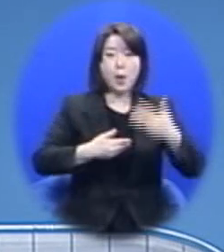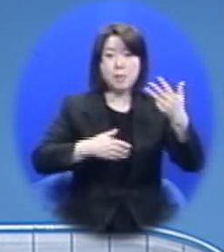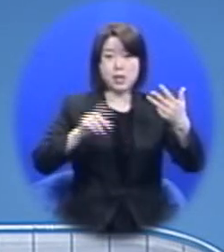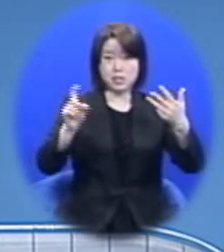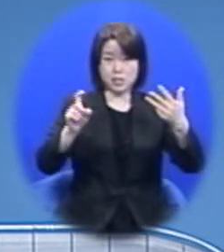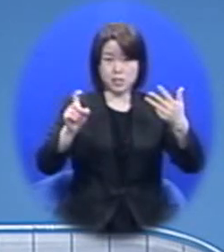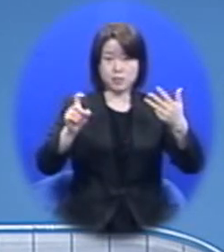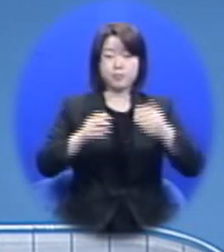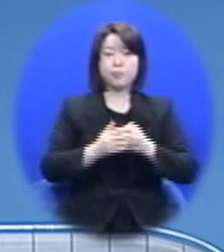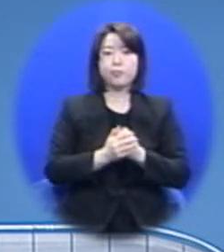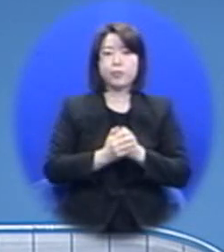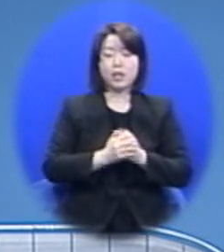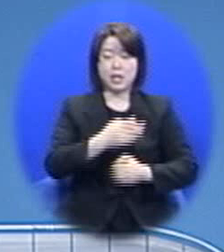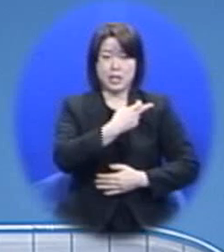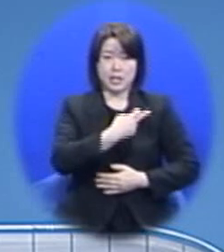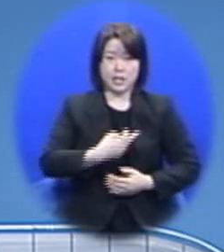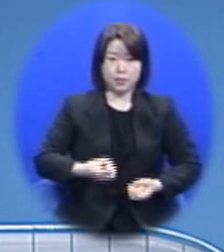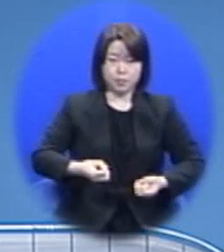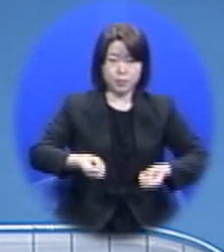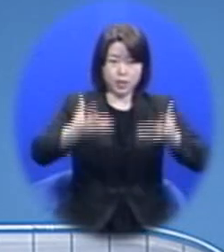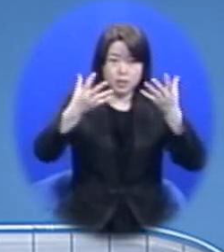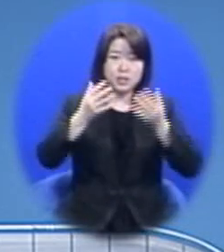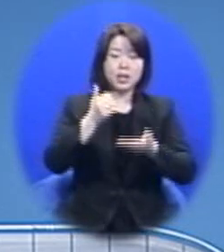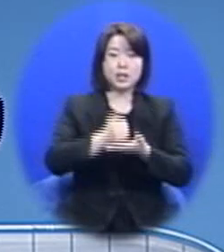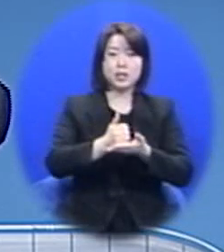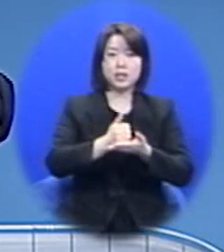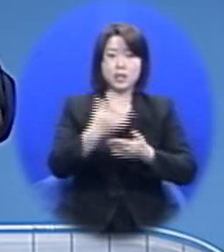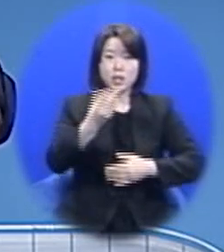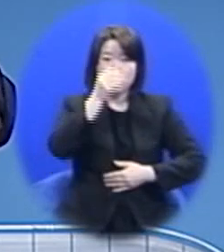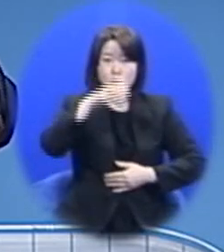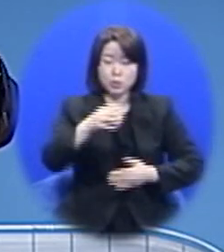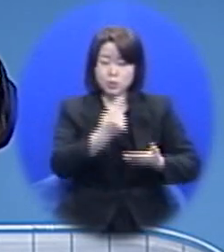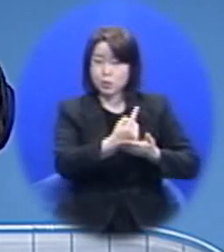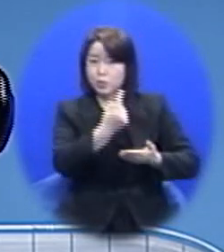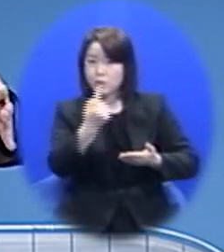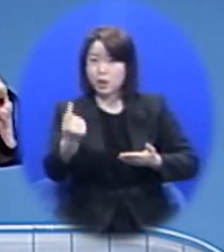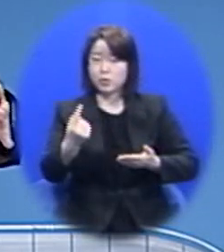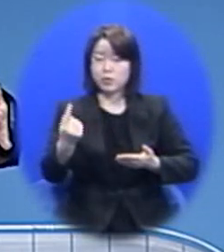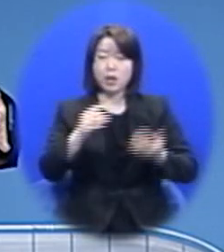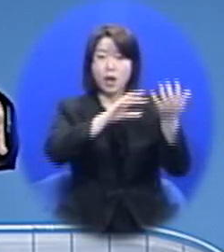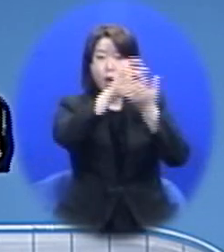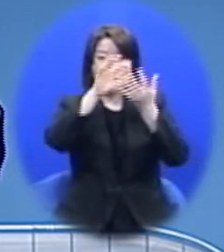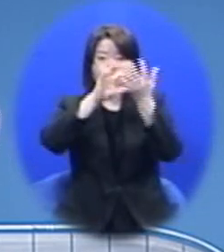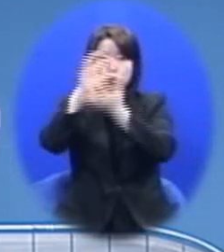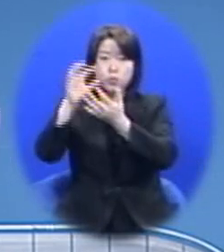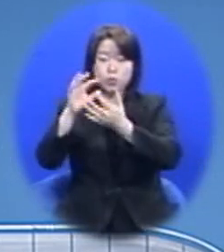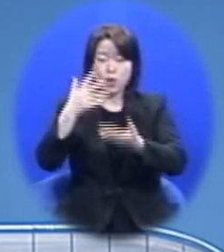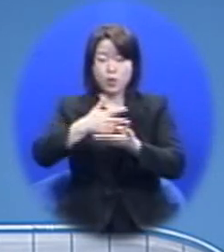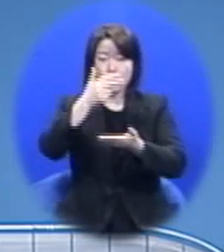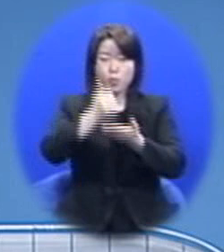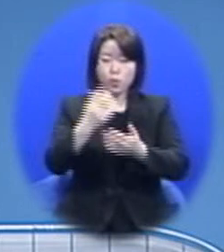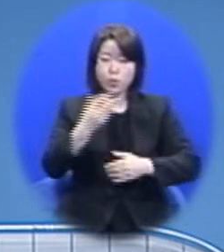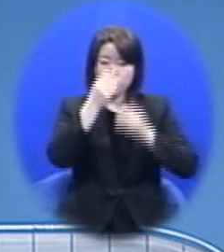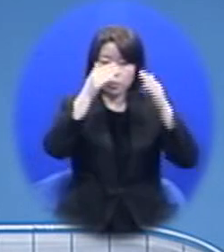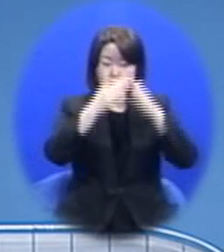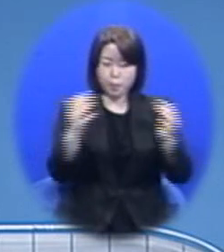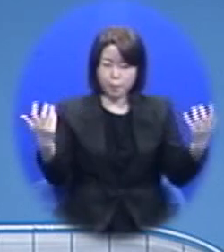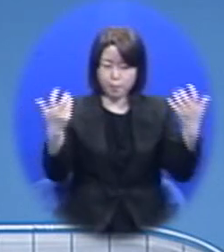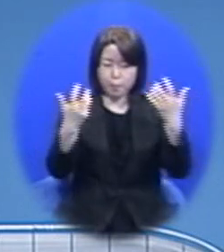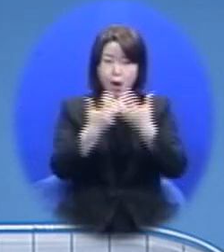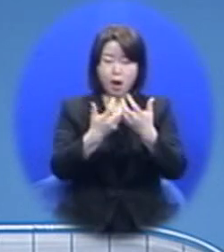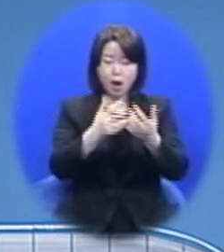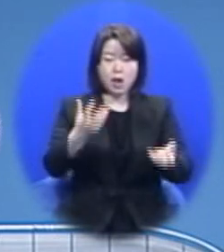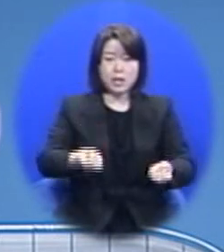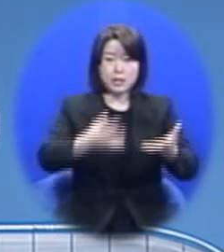보면 제사장이 성소에서 나올 때 구름이 여호와의 성전에 가득하매 제사장이 그 구름으로